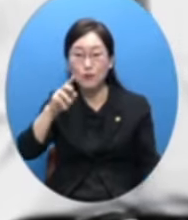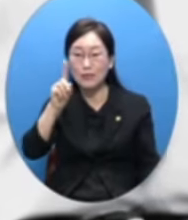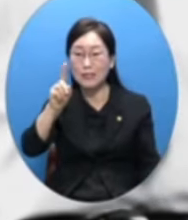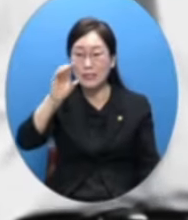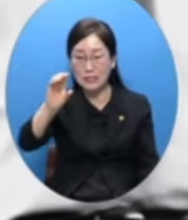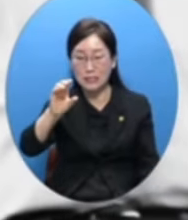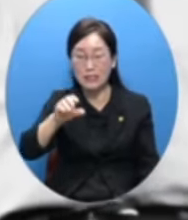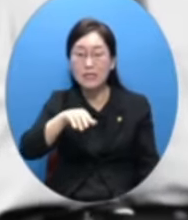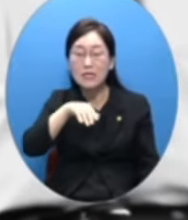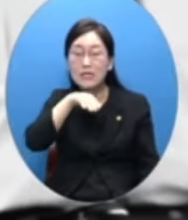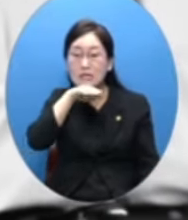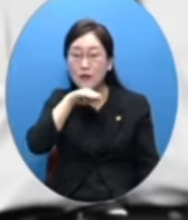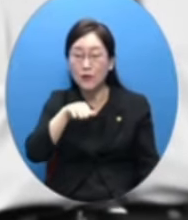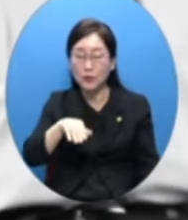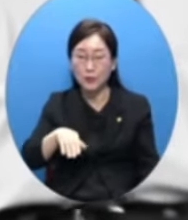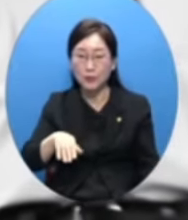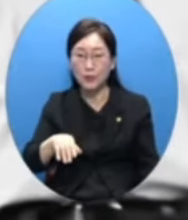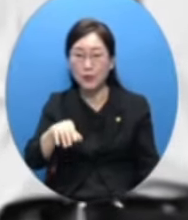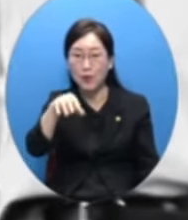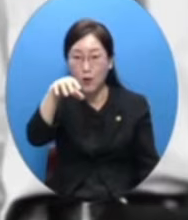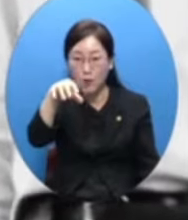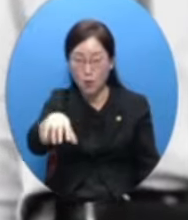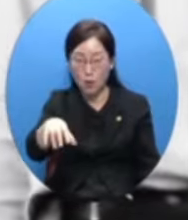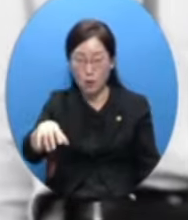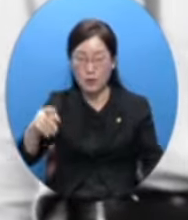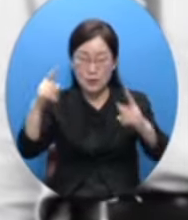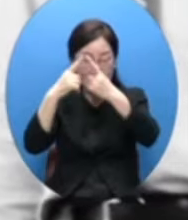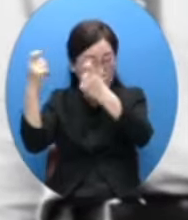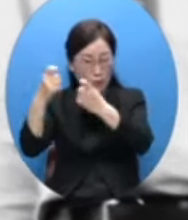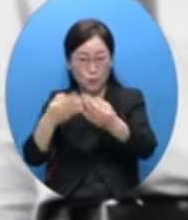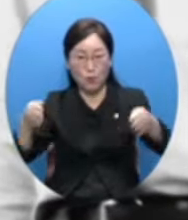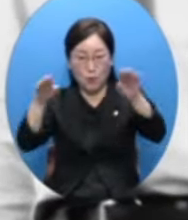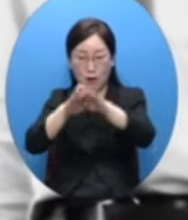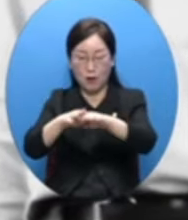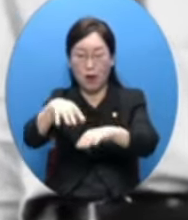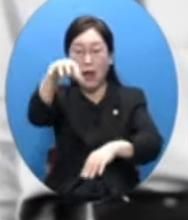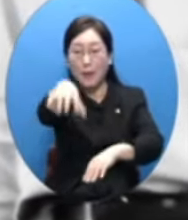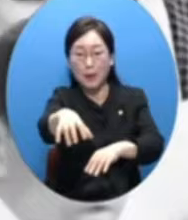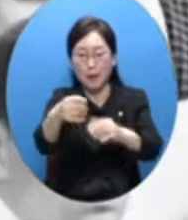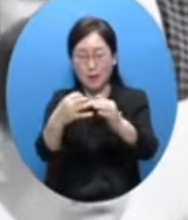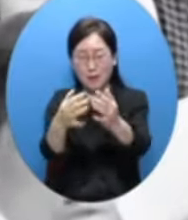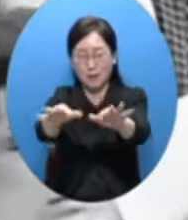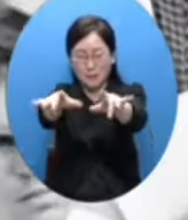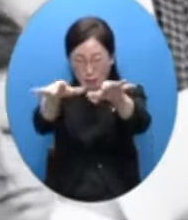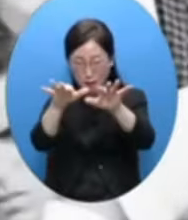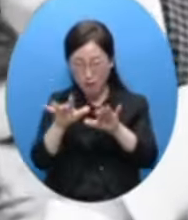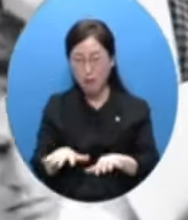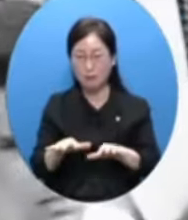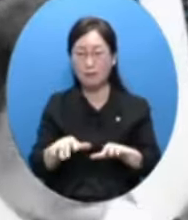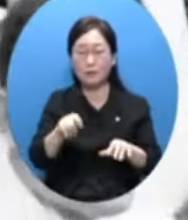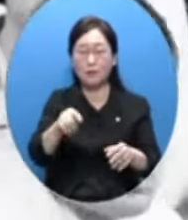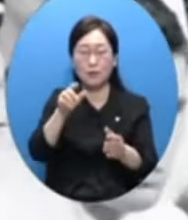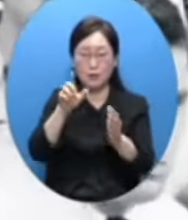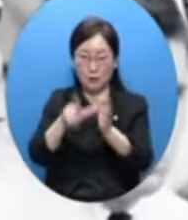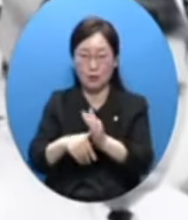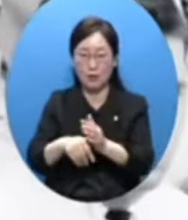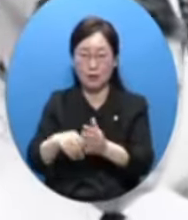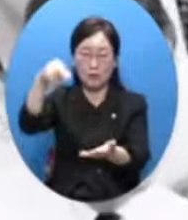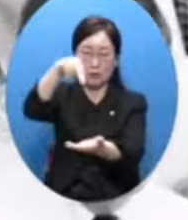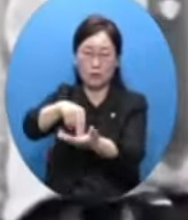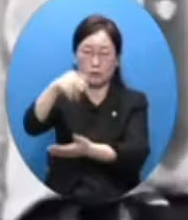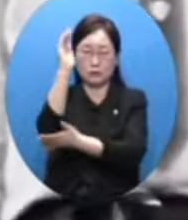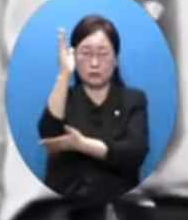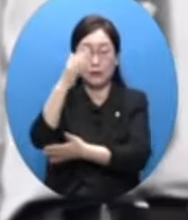링컨 기념관 발코니에서 워싱턴 기념탑을 바라보며 한 유명한 연설, 나에게 꿈이 있습니다 라는 연설이